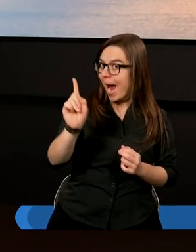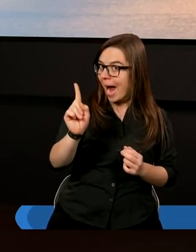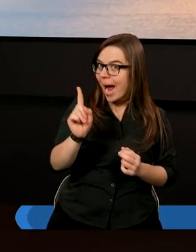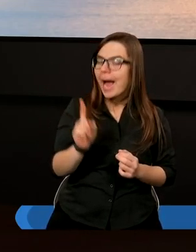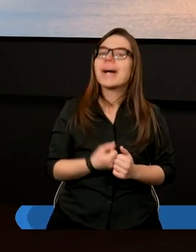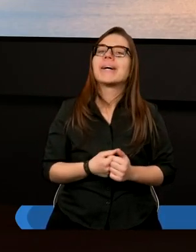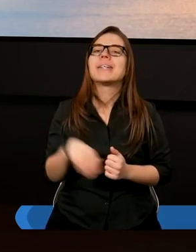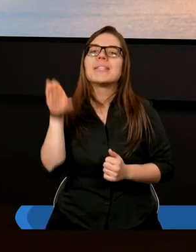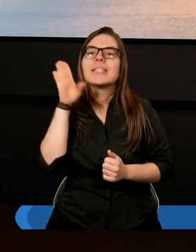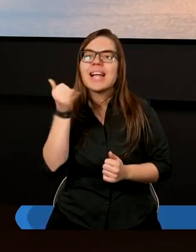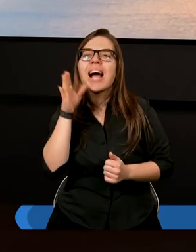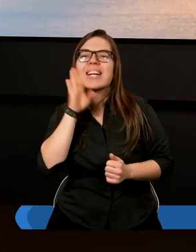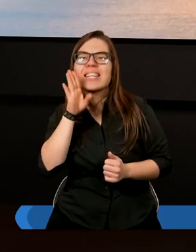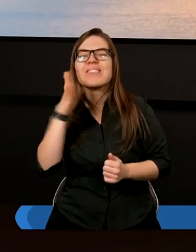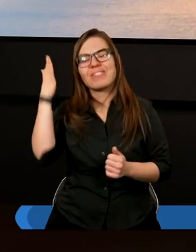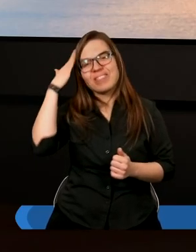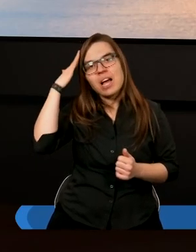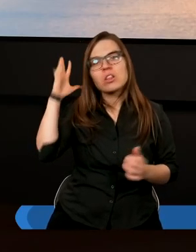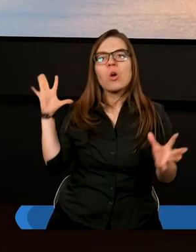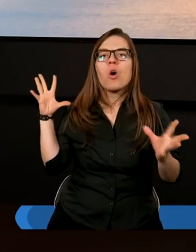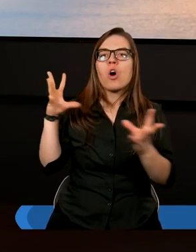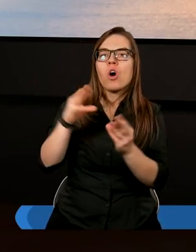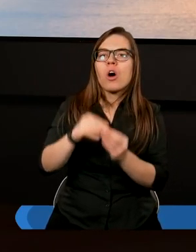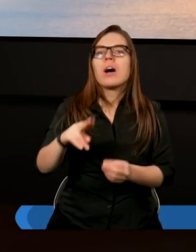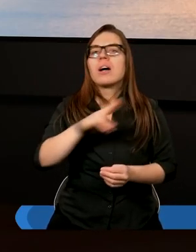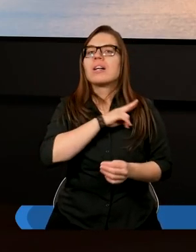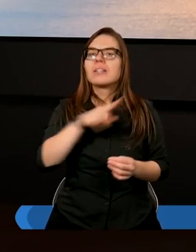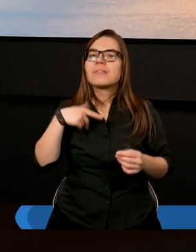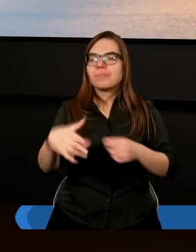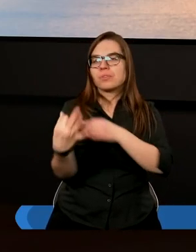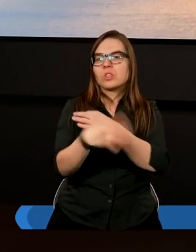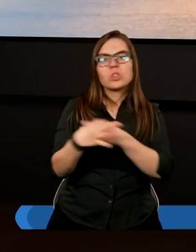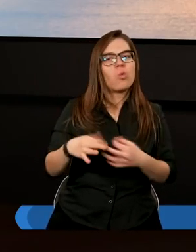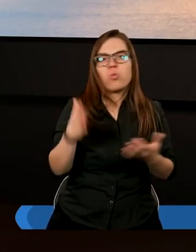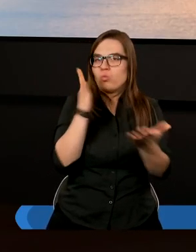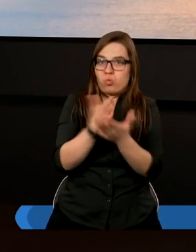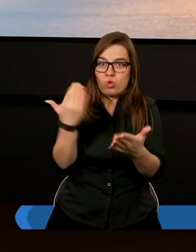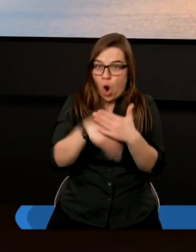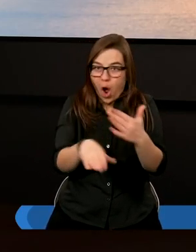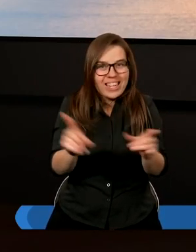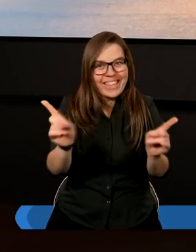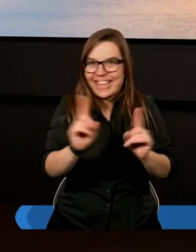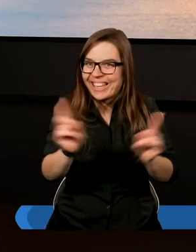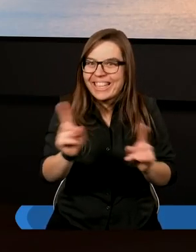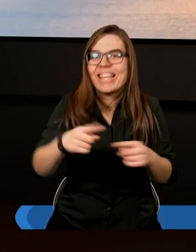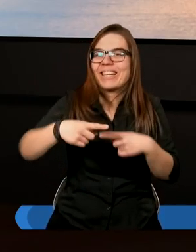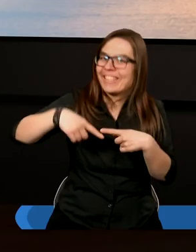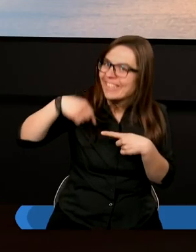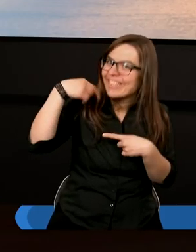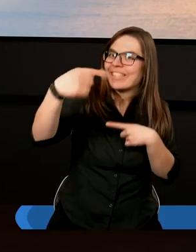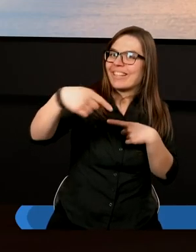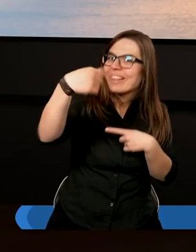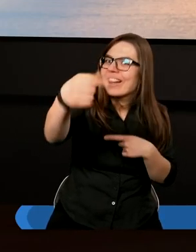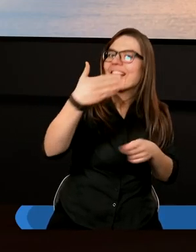jak wiadomo na tym nasze studia się nie kończą ale będziemy